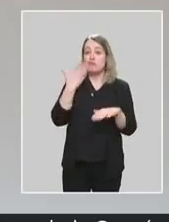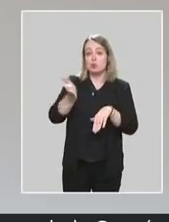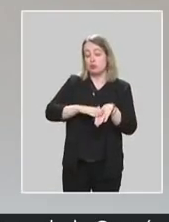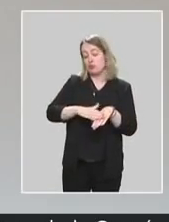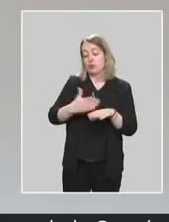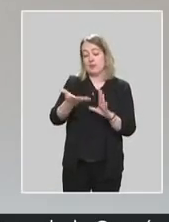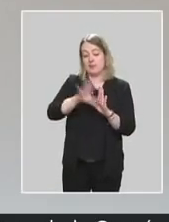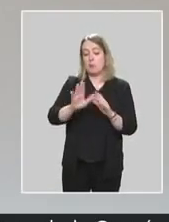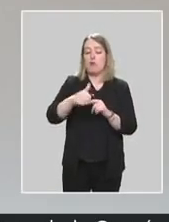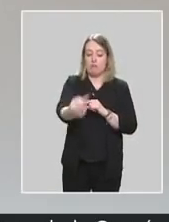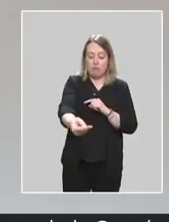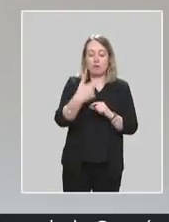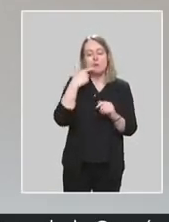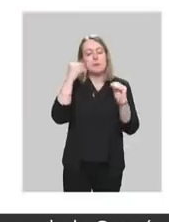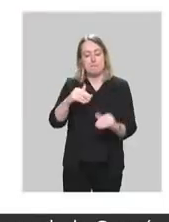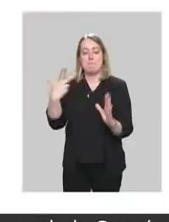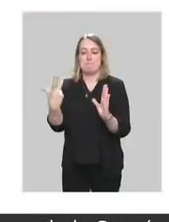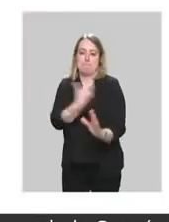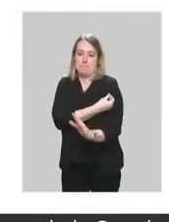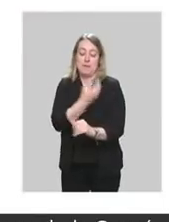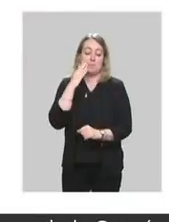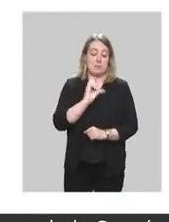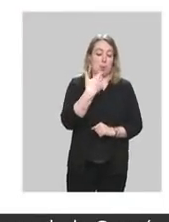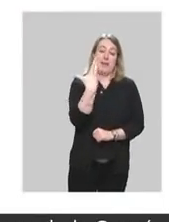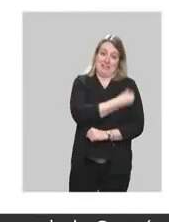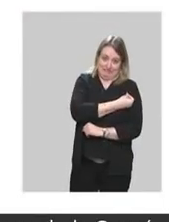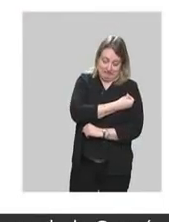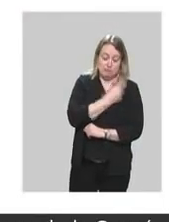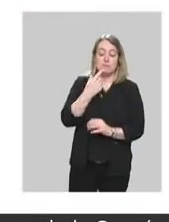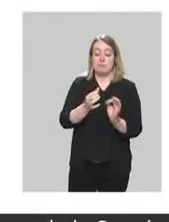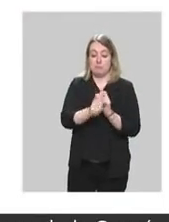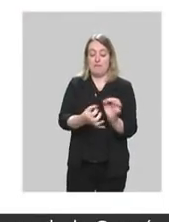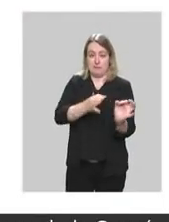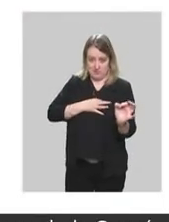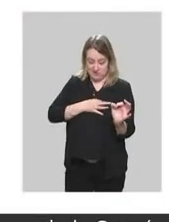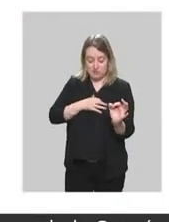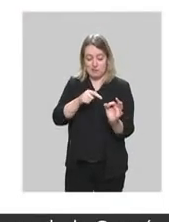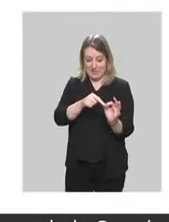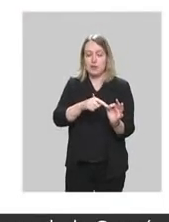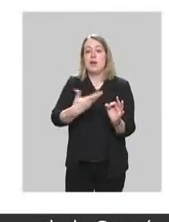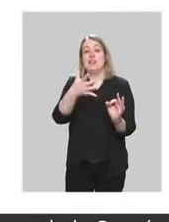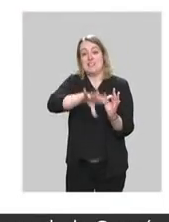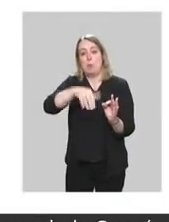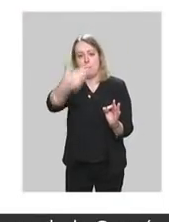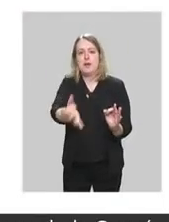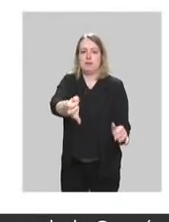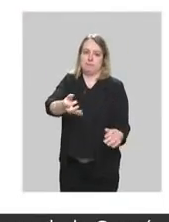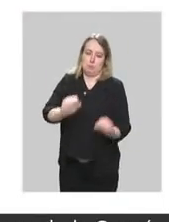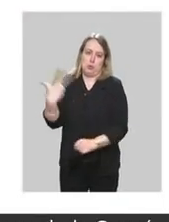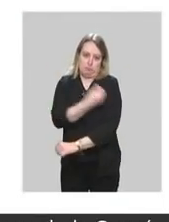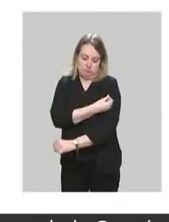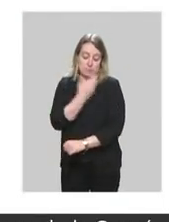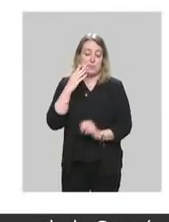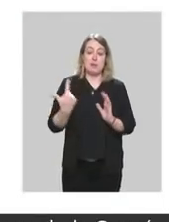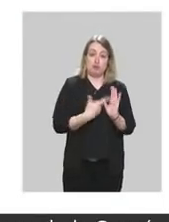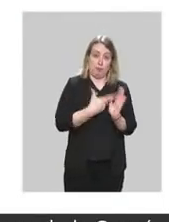rappel. Si vous avez reçu une première injection et qu'ensuite vous avez eu le Covid, 5 mois après, vous recevez votre rappel. Si vous avez eu 2 injections